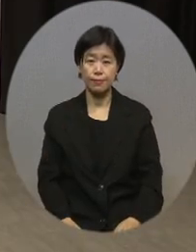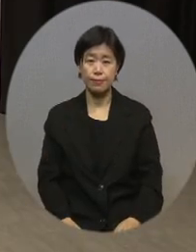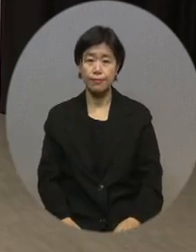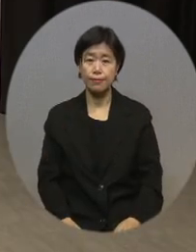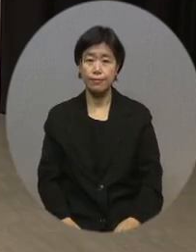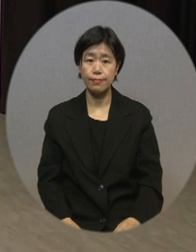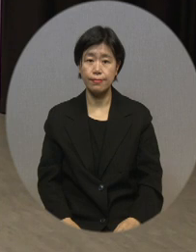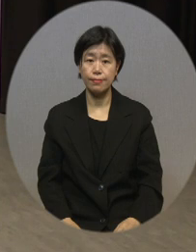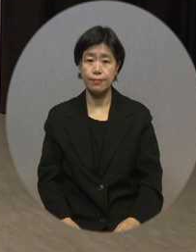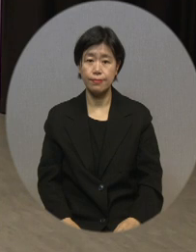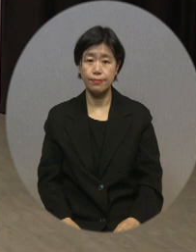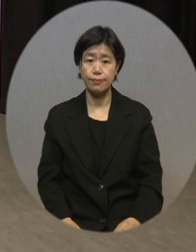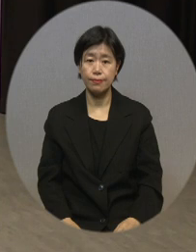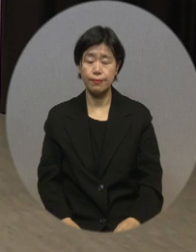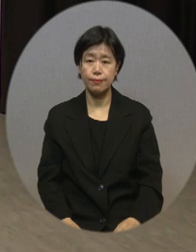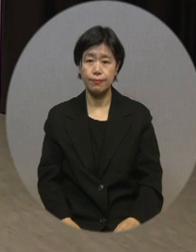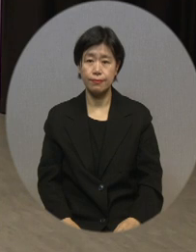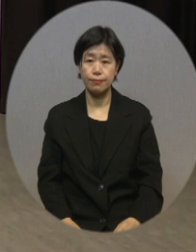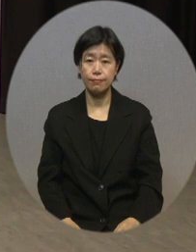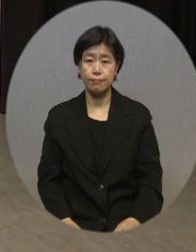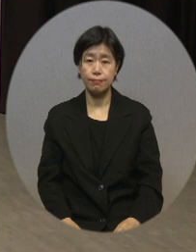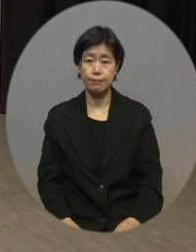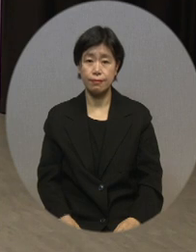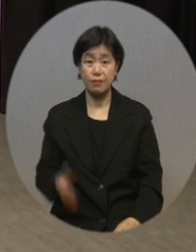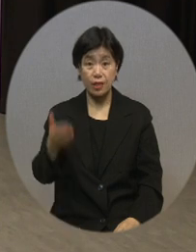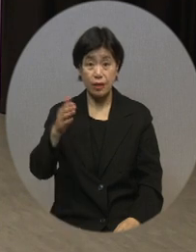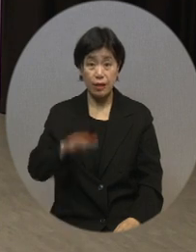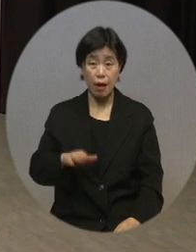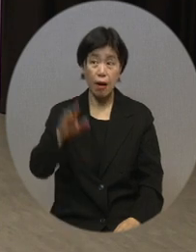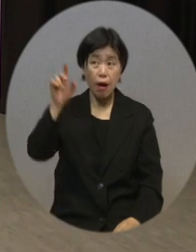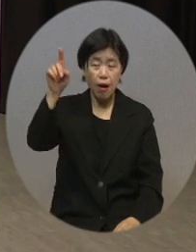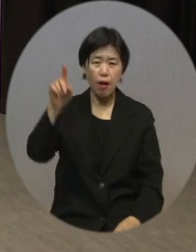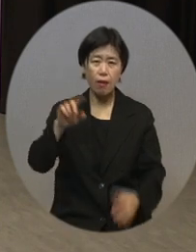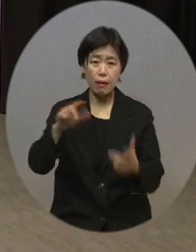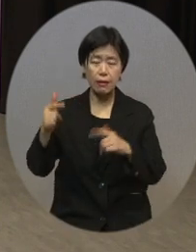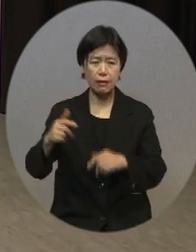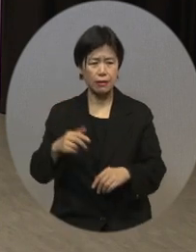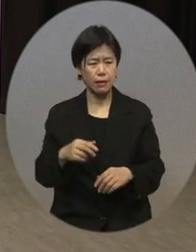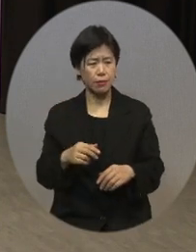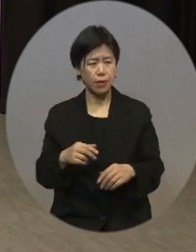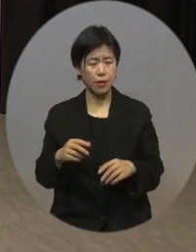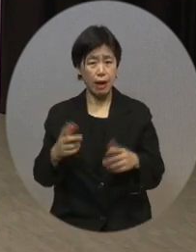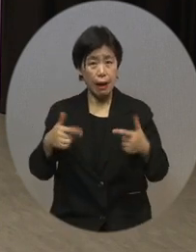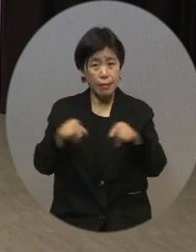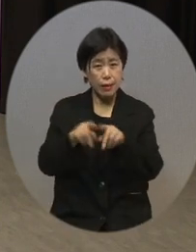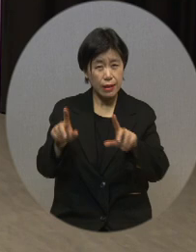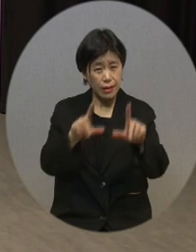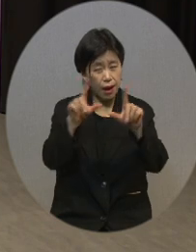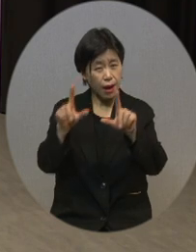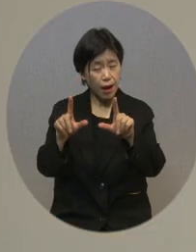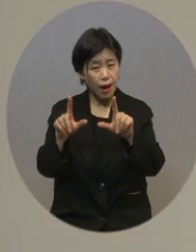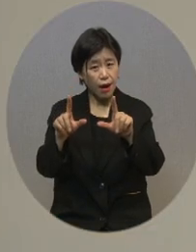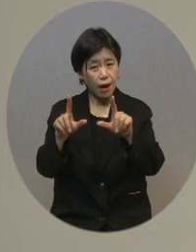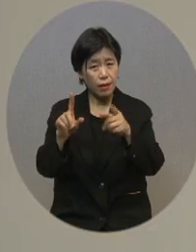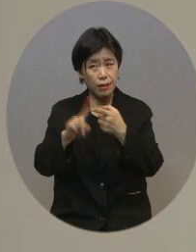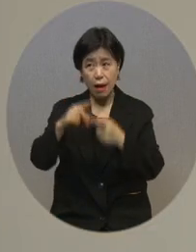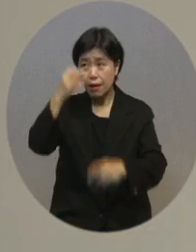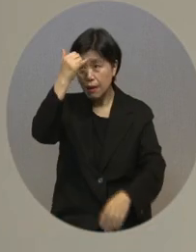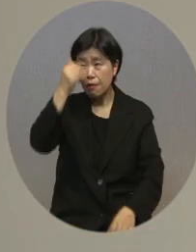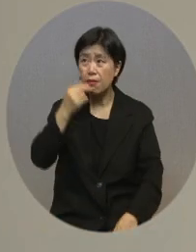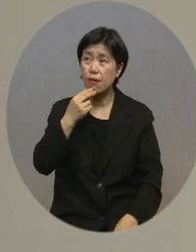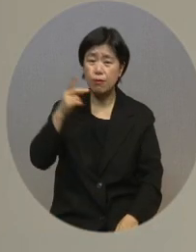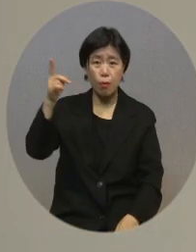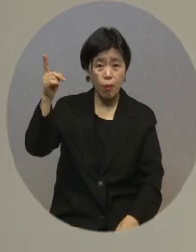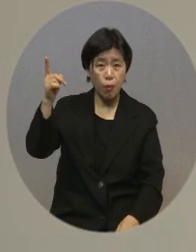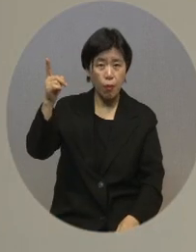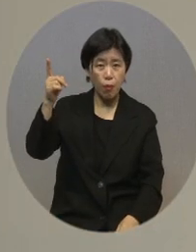분들이 되게 또 예. 예민하라는 건 뭐 하지만은 예. 그런 전례가 있는 예. 예민하신